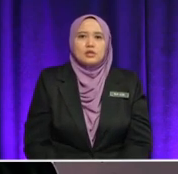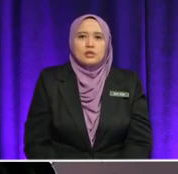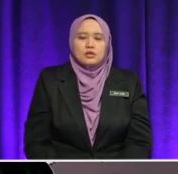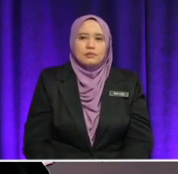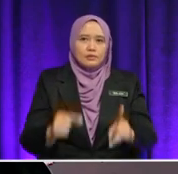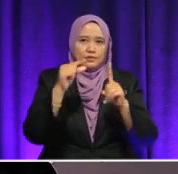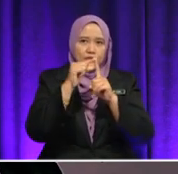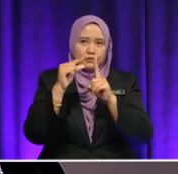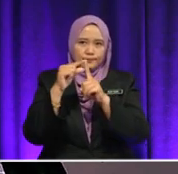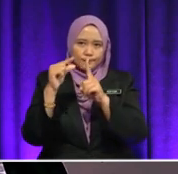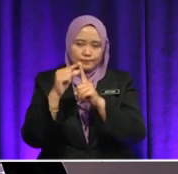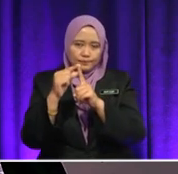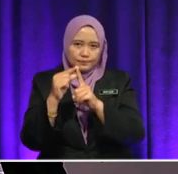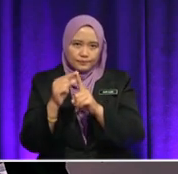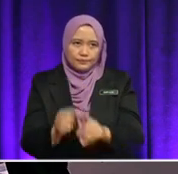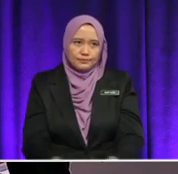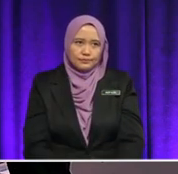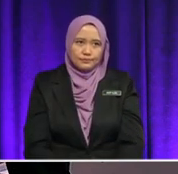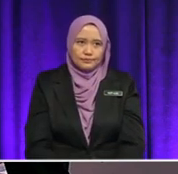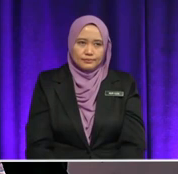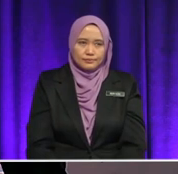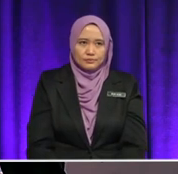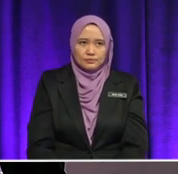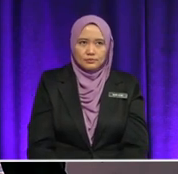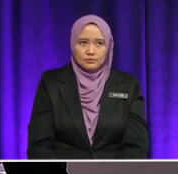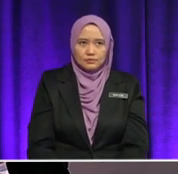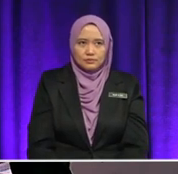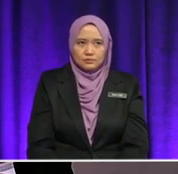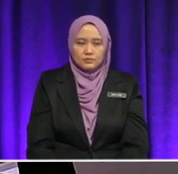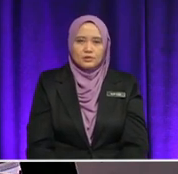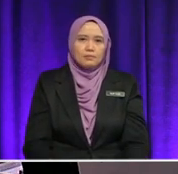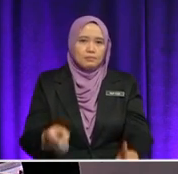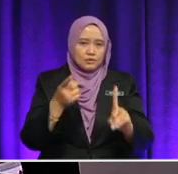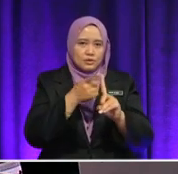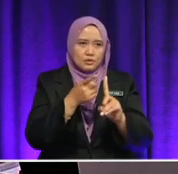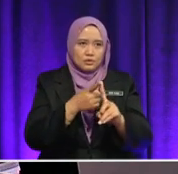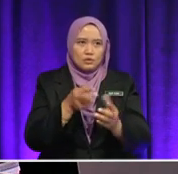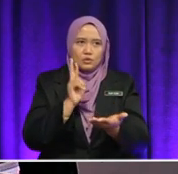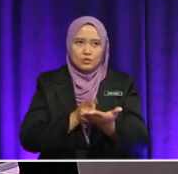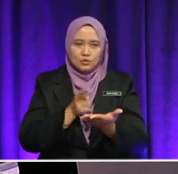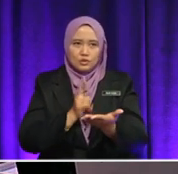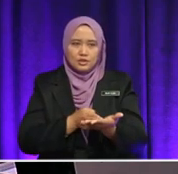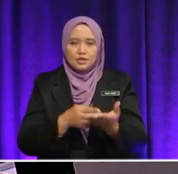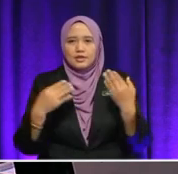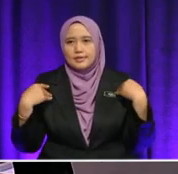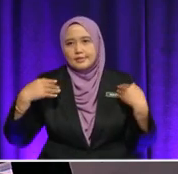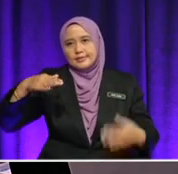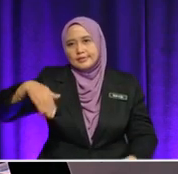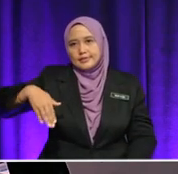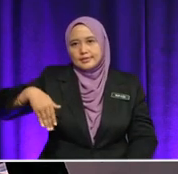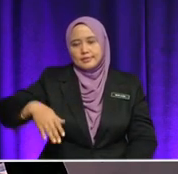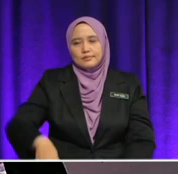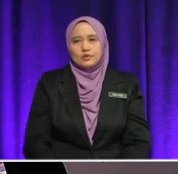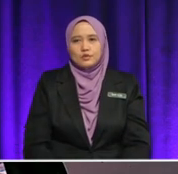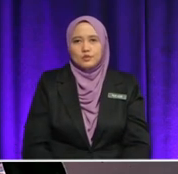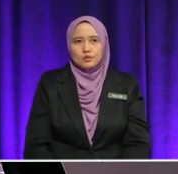kita ringkaskan lebih baik lagi kronologi maka secara ringkasnya rundingan sebelum peliharaan umum ada tiga ringkasannya